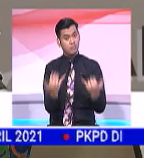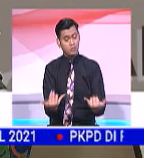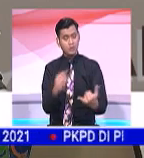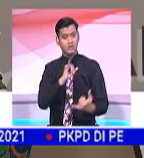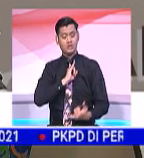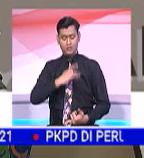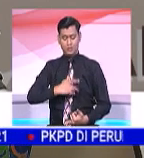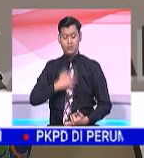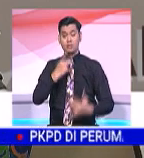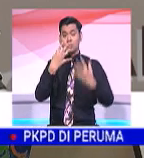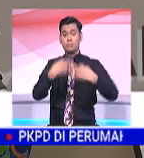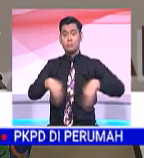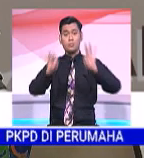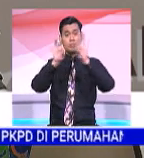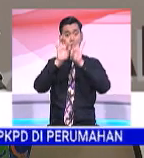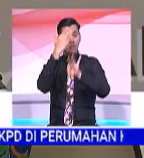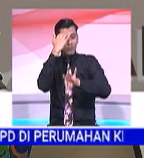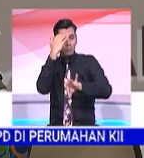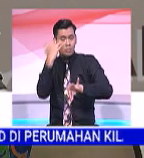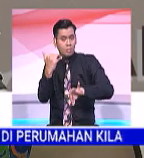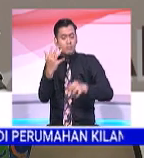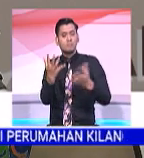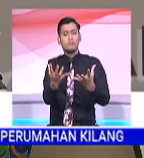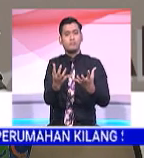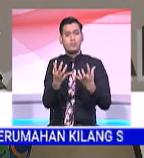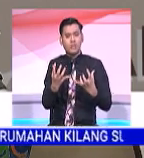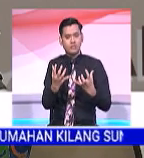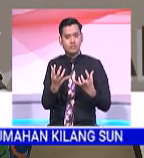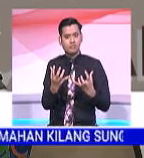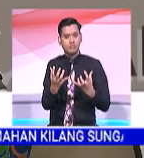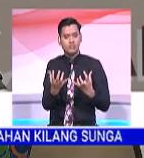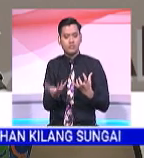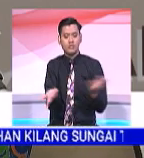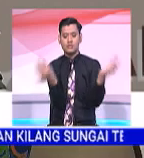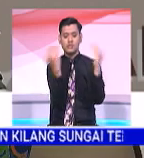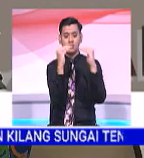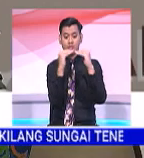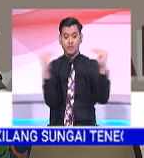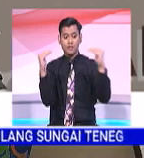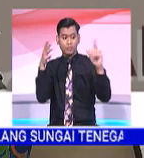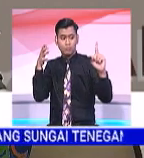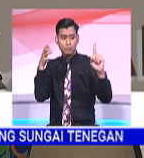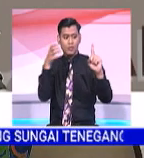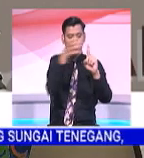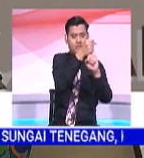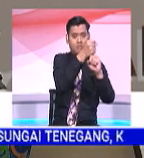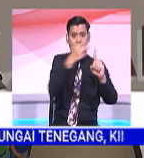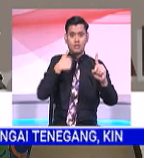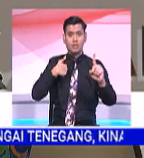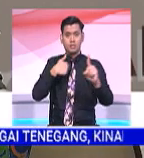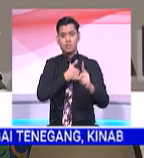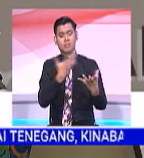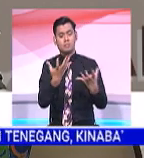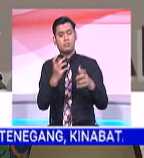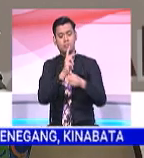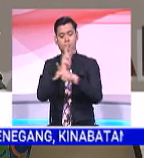suntikan vaksin mereka setakat semalam. Menteri Kesihatan Datuk Seri Dr. Adhan Baba berkata, bagi tempoh sama,